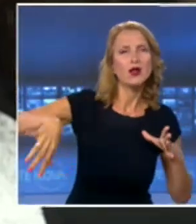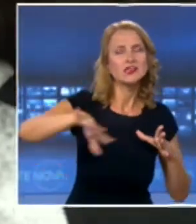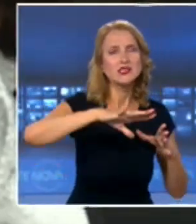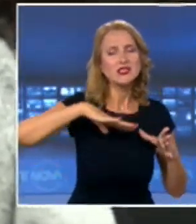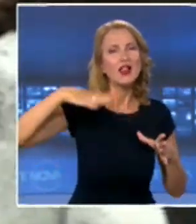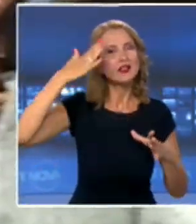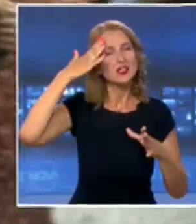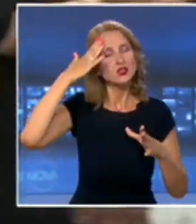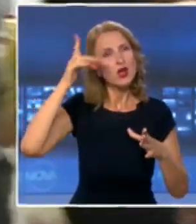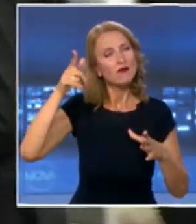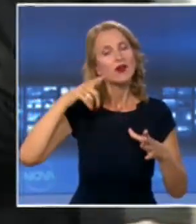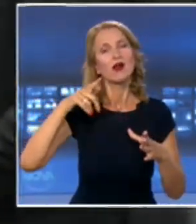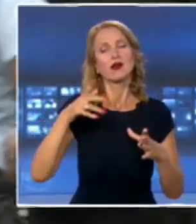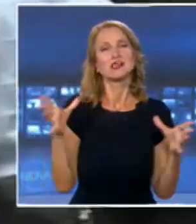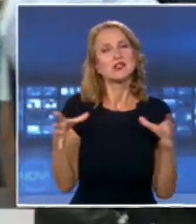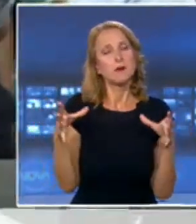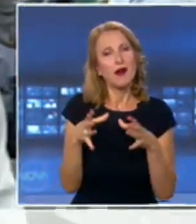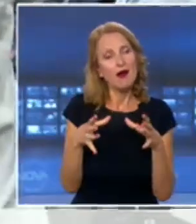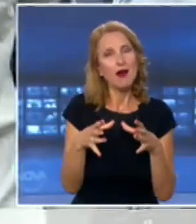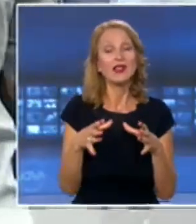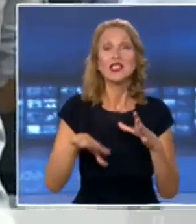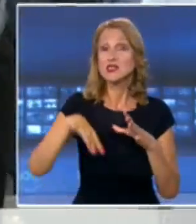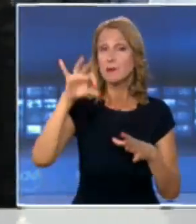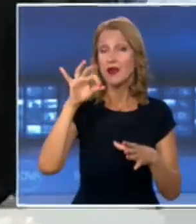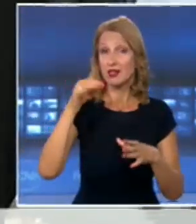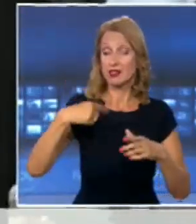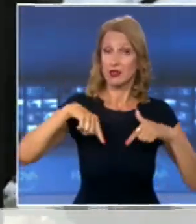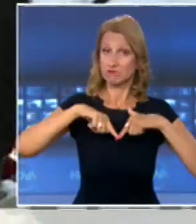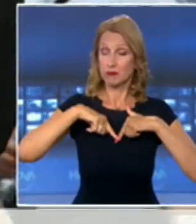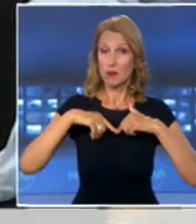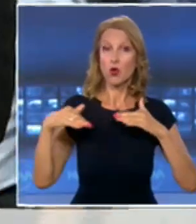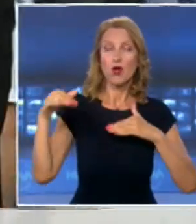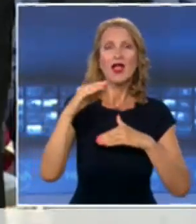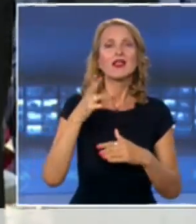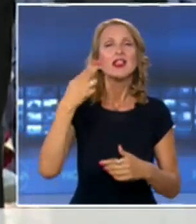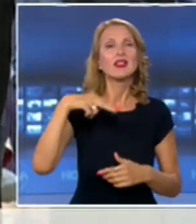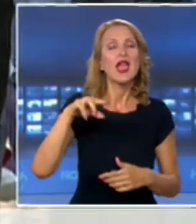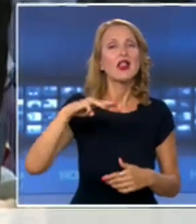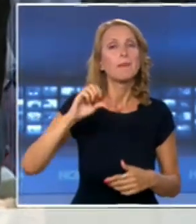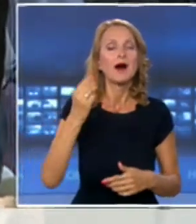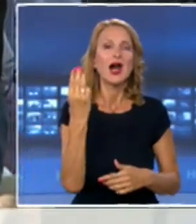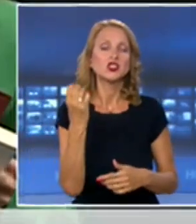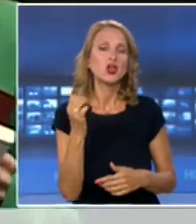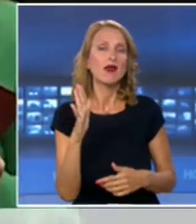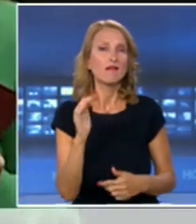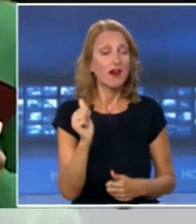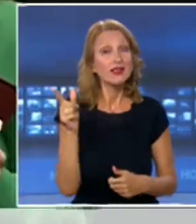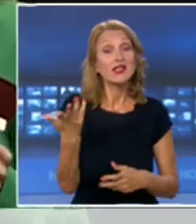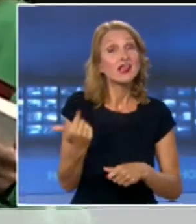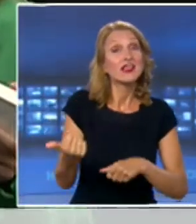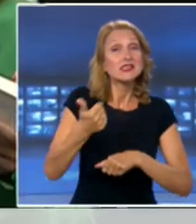в прокурорската колегия на Висшия съдебен съвет. Той трябва да заема мястото на Даниела Машева, която стана заместник главен